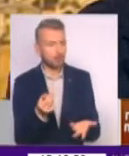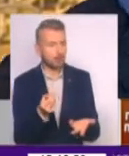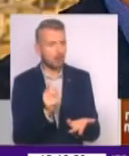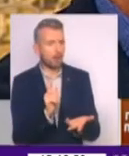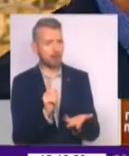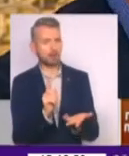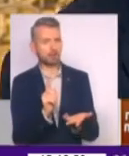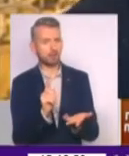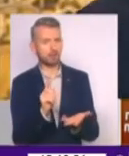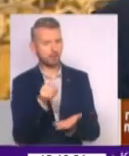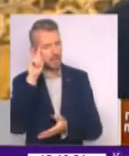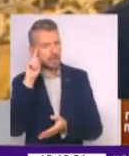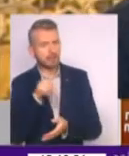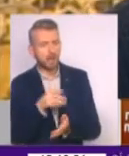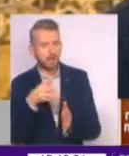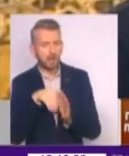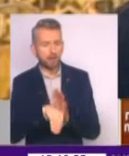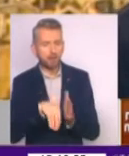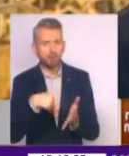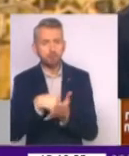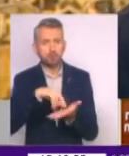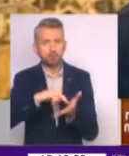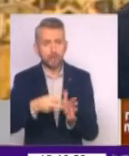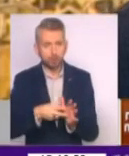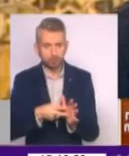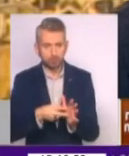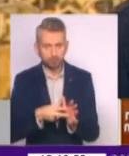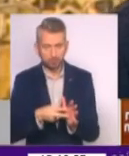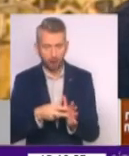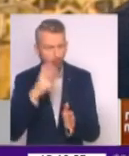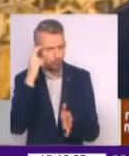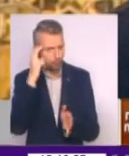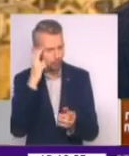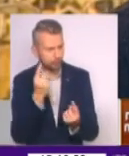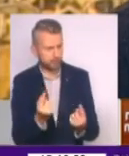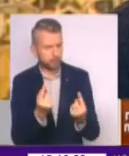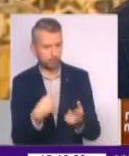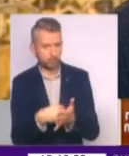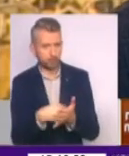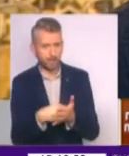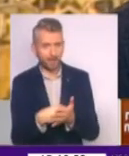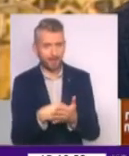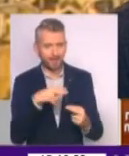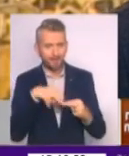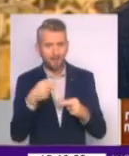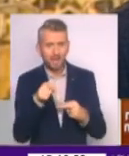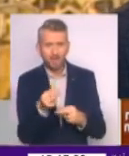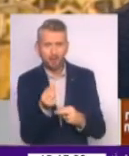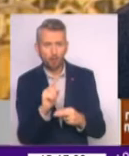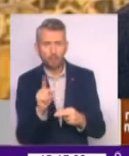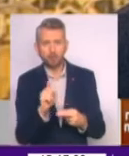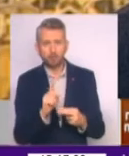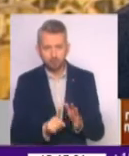в рамках бюджету достатньо великого київського, повернення цих коштів для того, щоб зрушити з мертвої